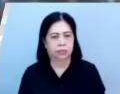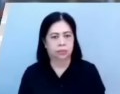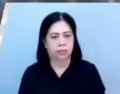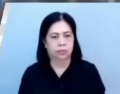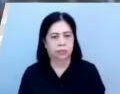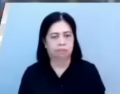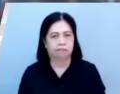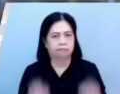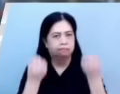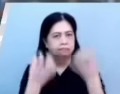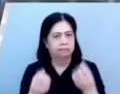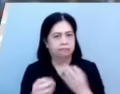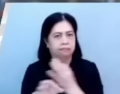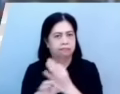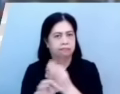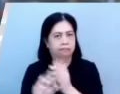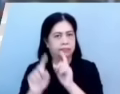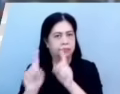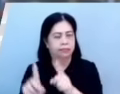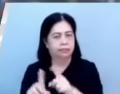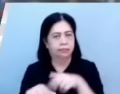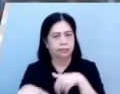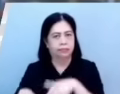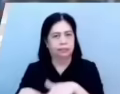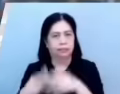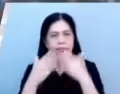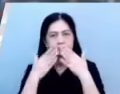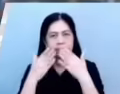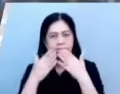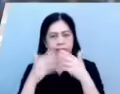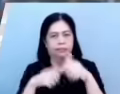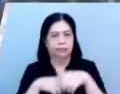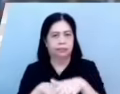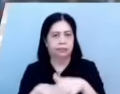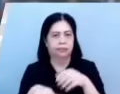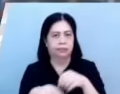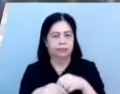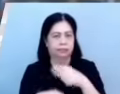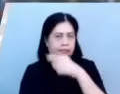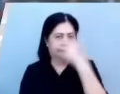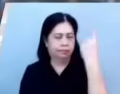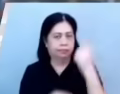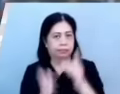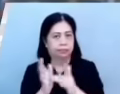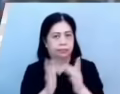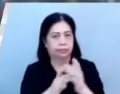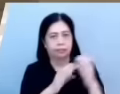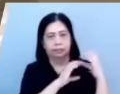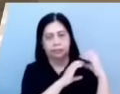Libo-libong deboto ang dumalo sa Walk of Thanksgiving procession ng Itim na Nazareno sa Maynila.